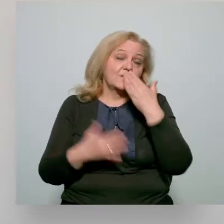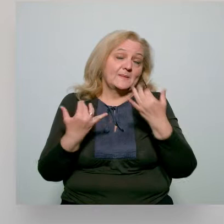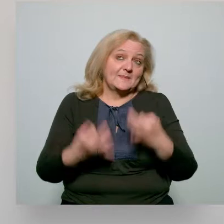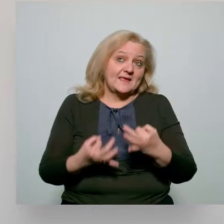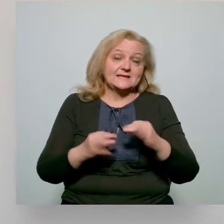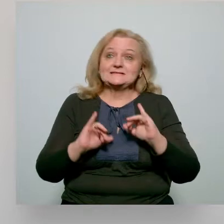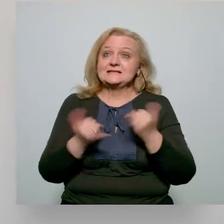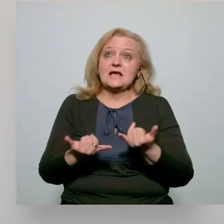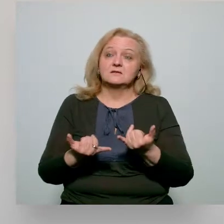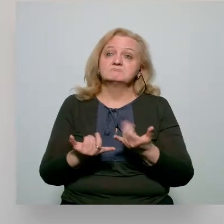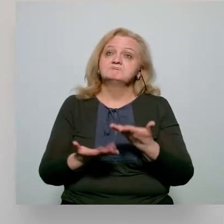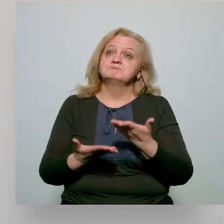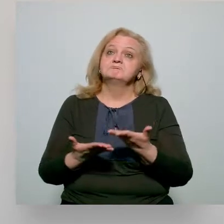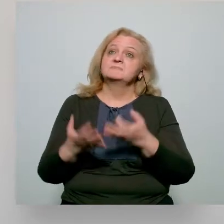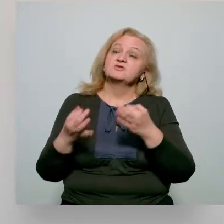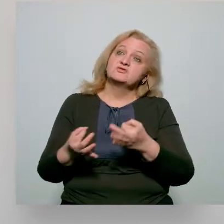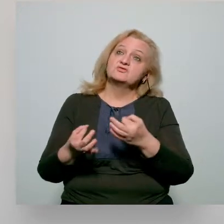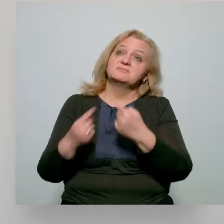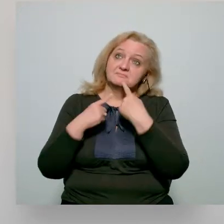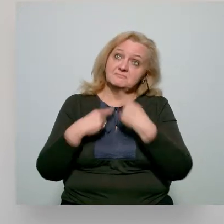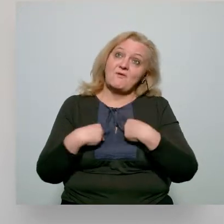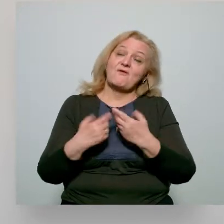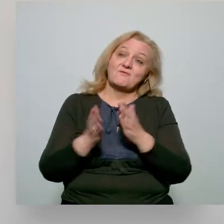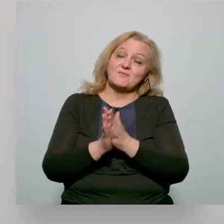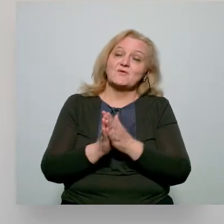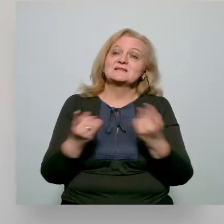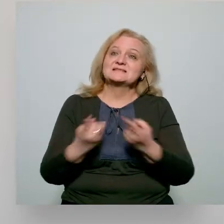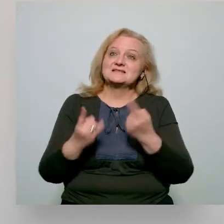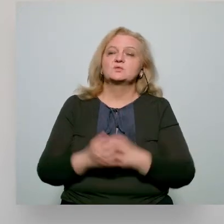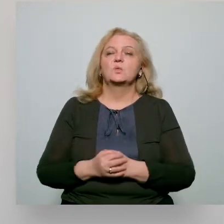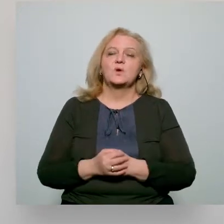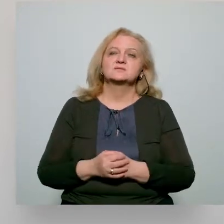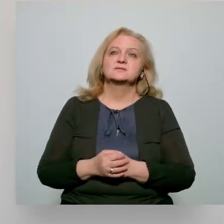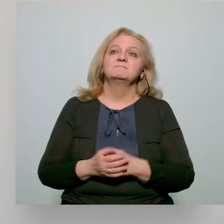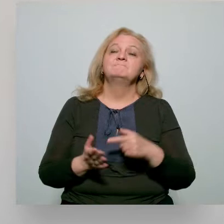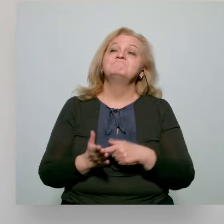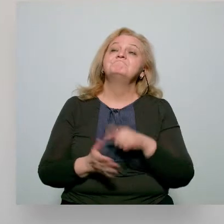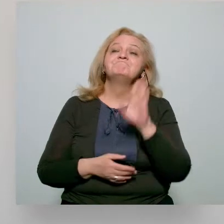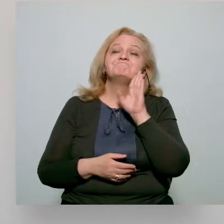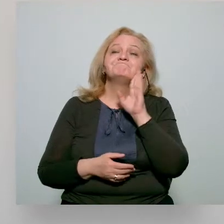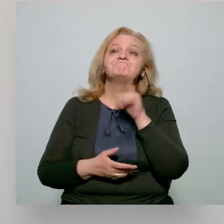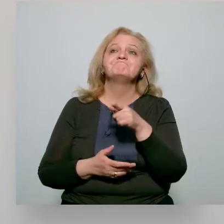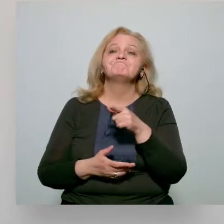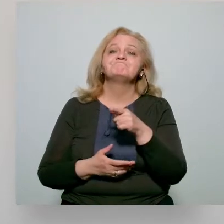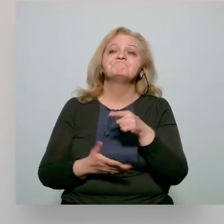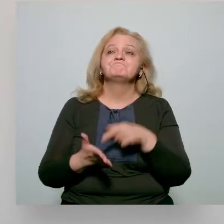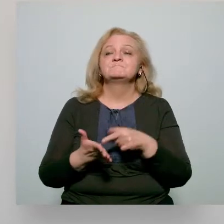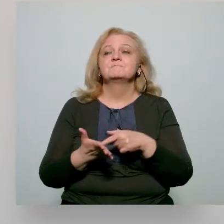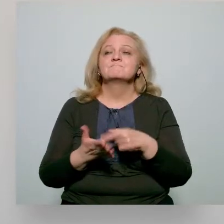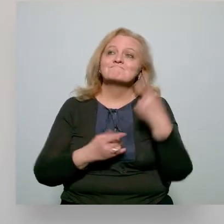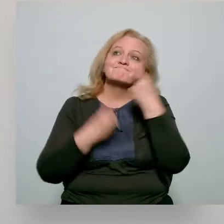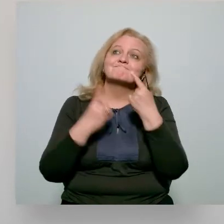teraz, jakbyś dzisiaj opisał sytuację? No, odwołując się oczywiście gdzieś w punkcie